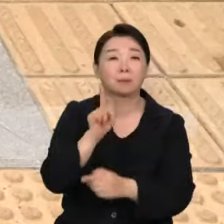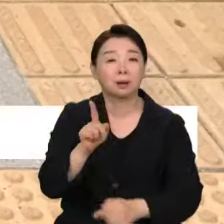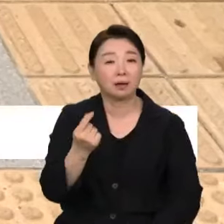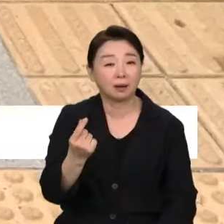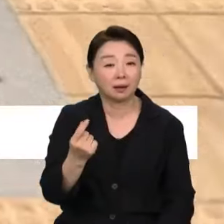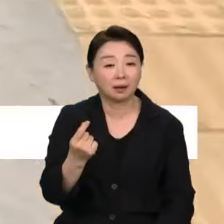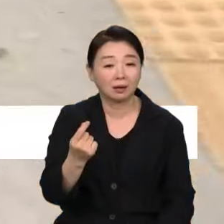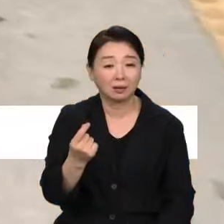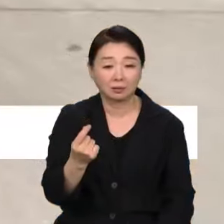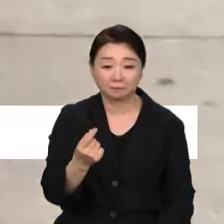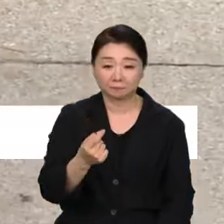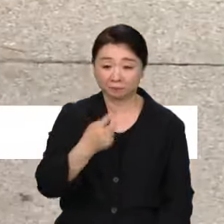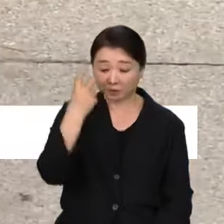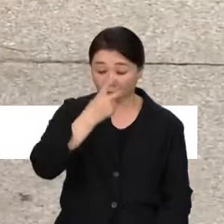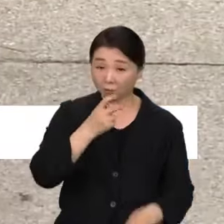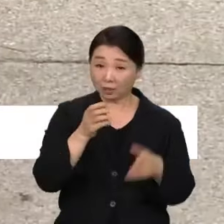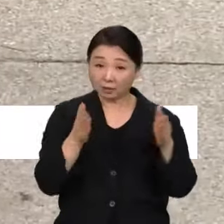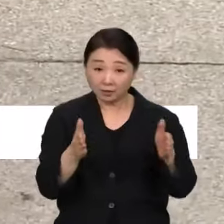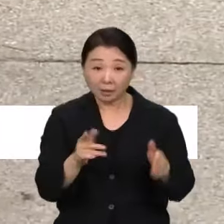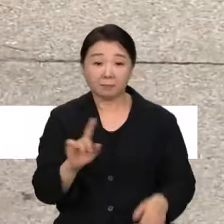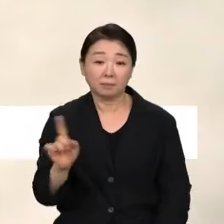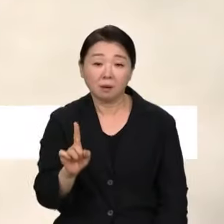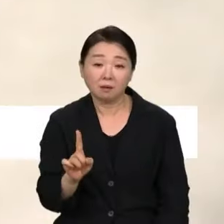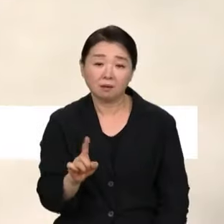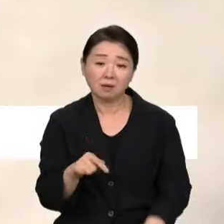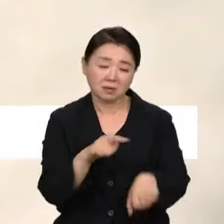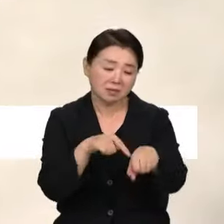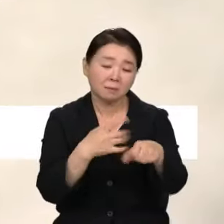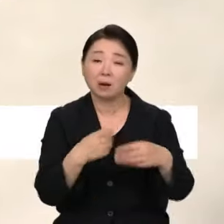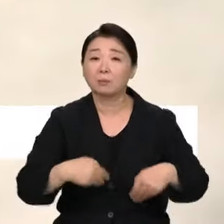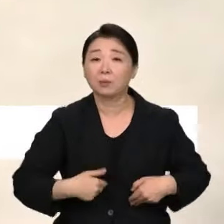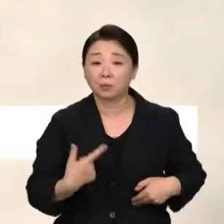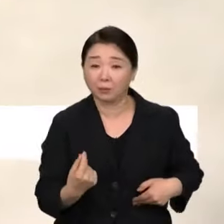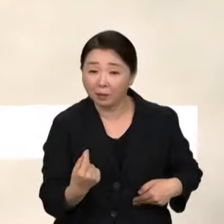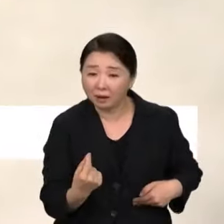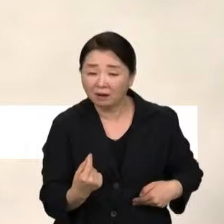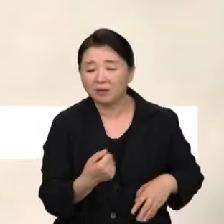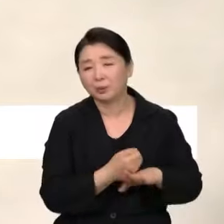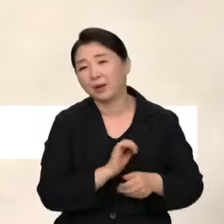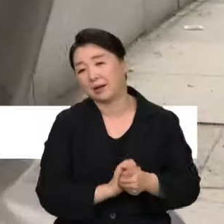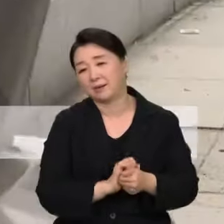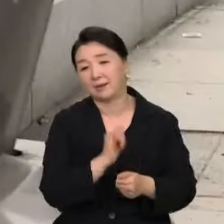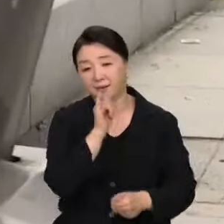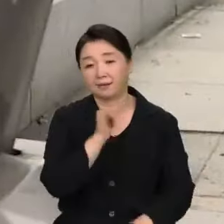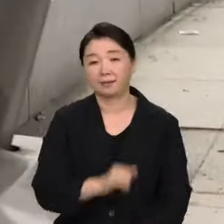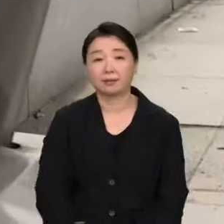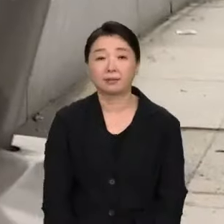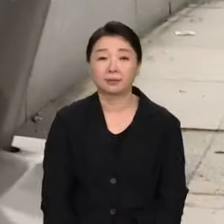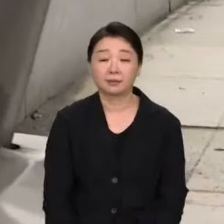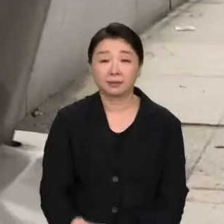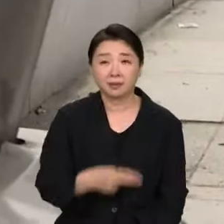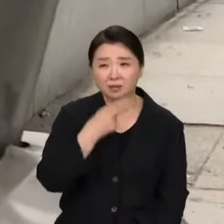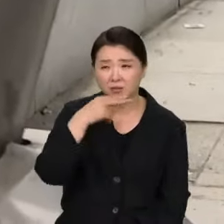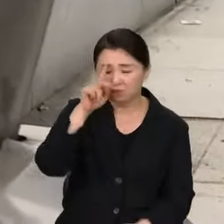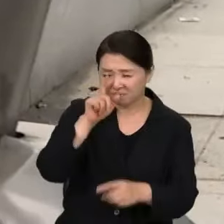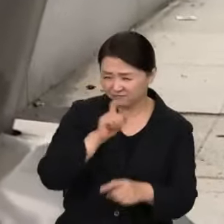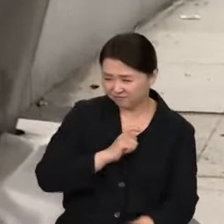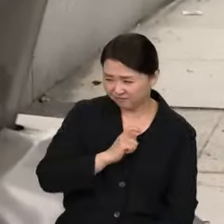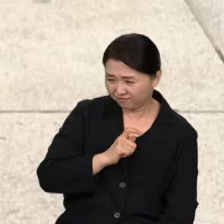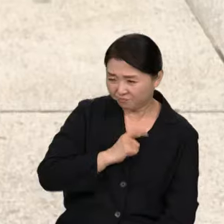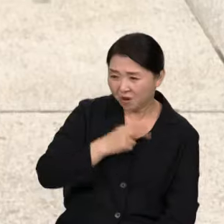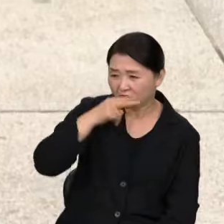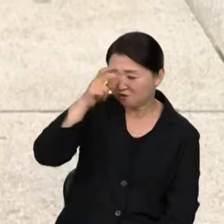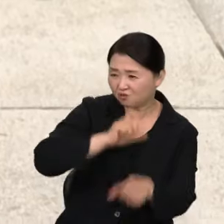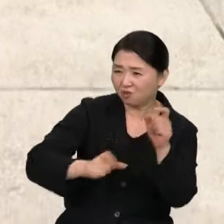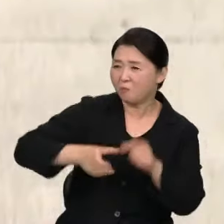저 조사 이제 기간이나 이런 데 이거 많이 시간이 많이 필요하고 하니까요. 그게 좀 한계가 있다. 음주 의심 사고 뒤 술을 더